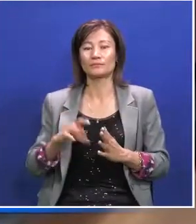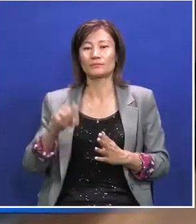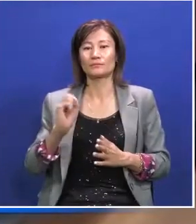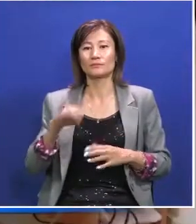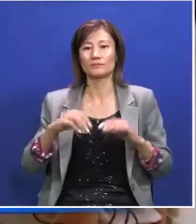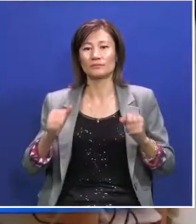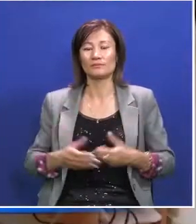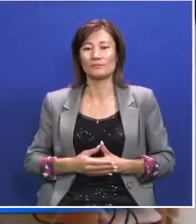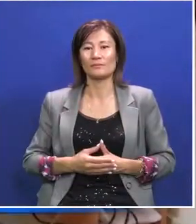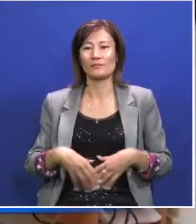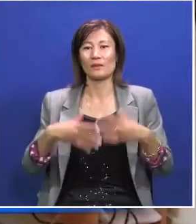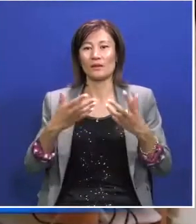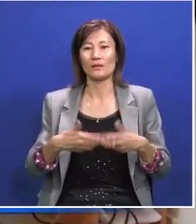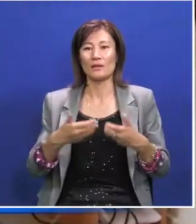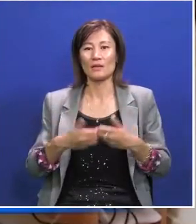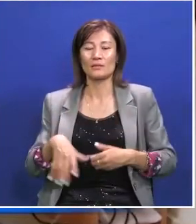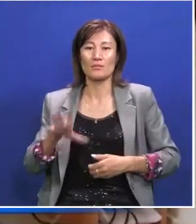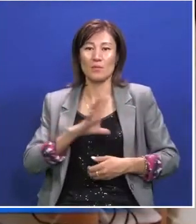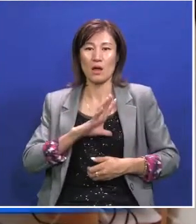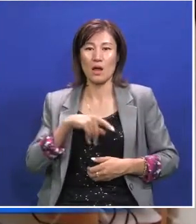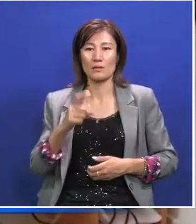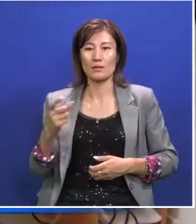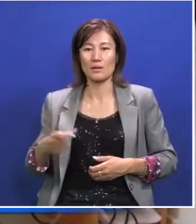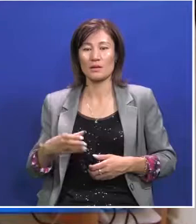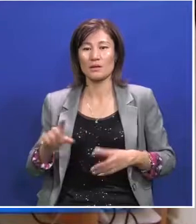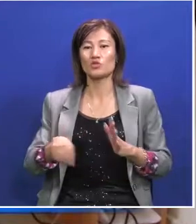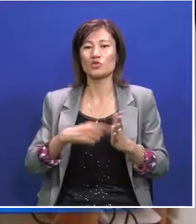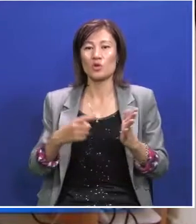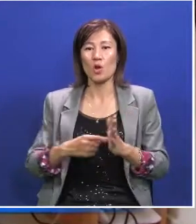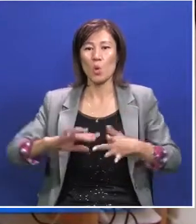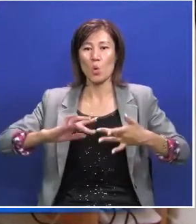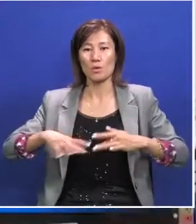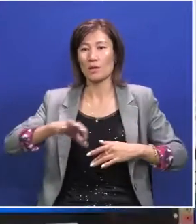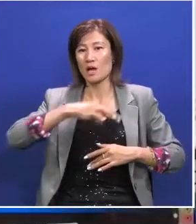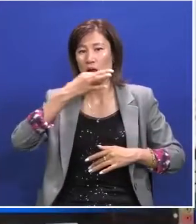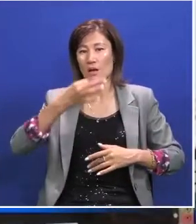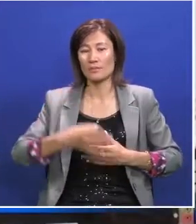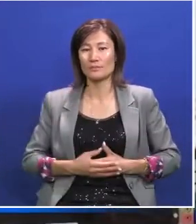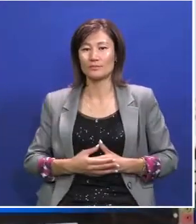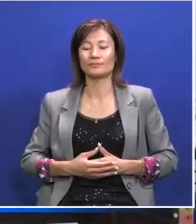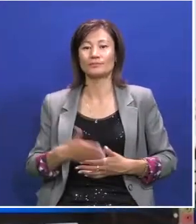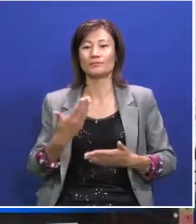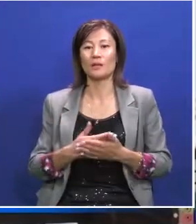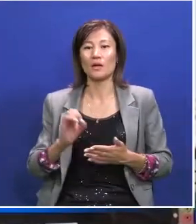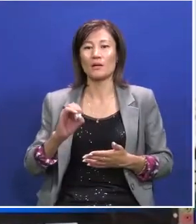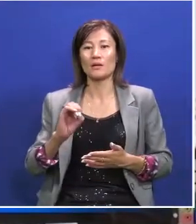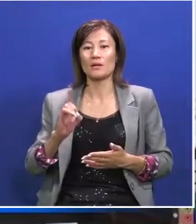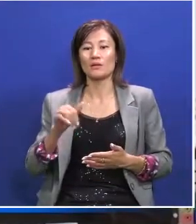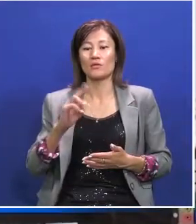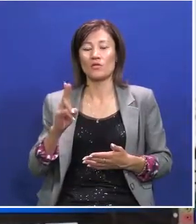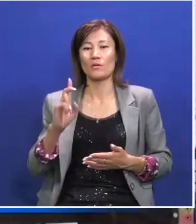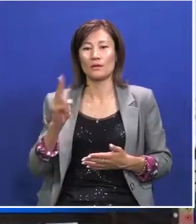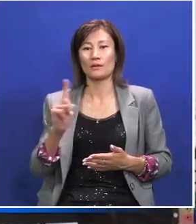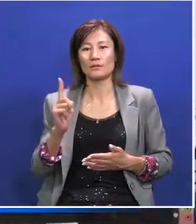арқылы санақ жүргізеді. Сондай-ақ азаматтар санақ сауалдарына онлайн жауап бере алады. Ол сайтқа yougov.kz порталы немесе